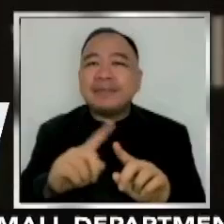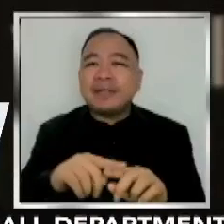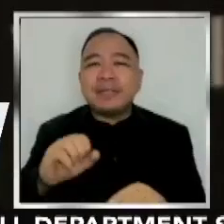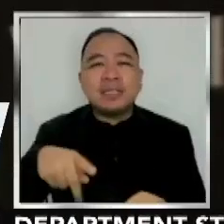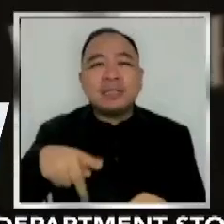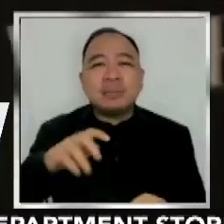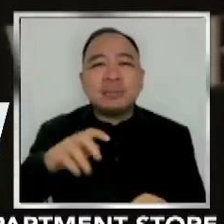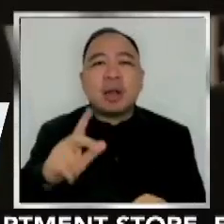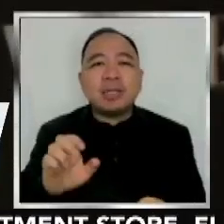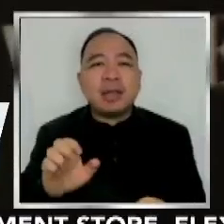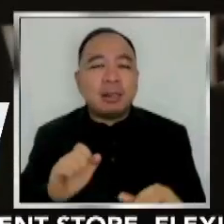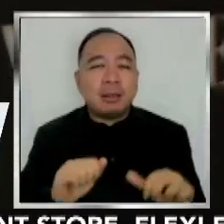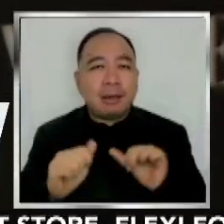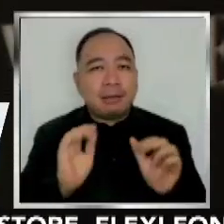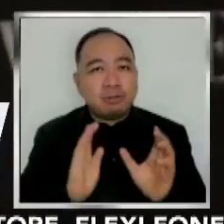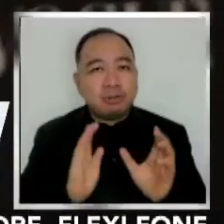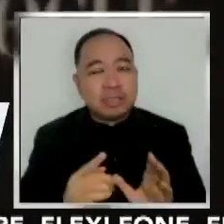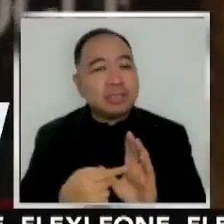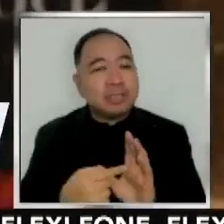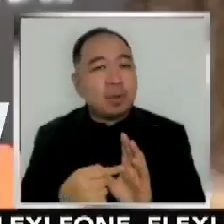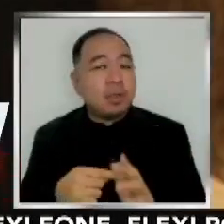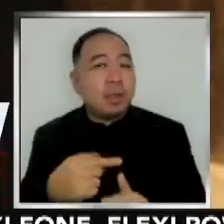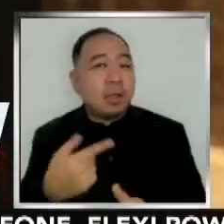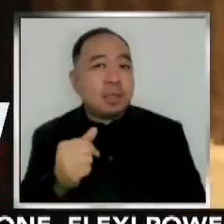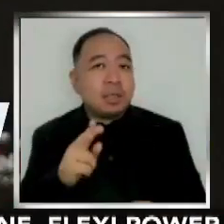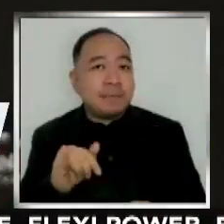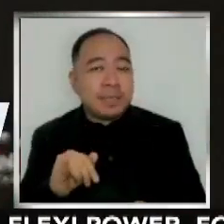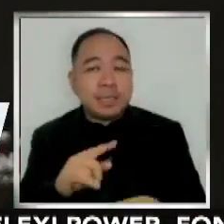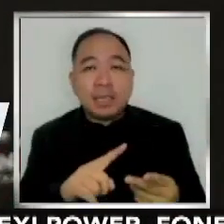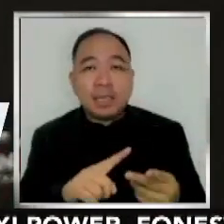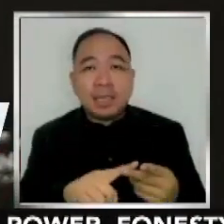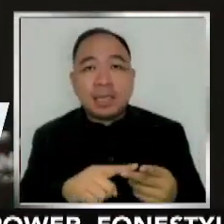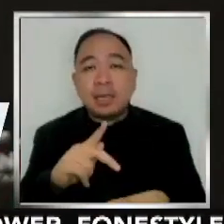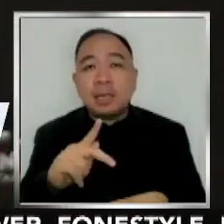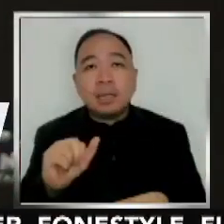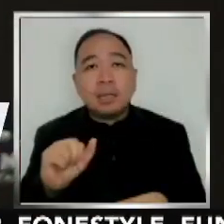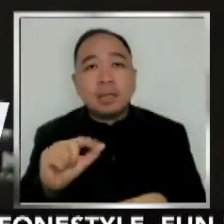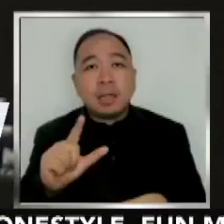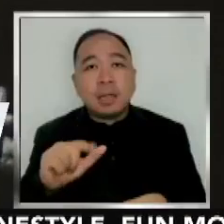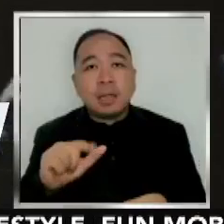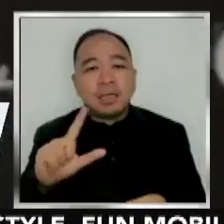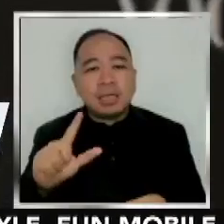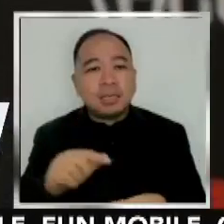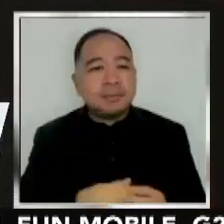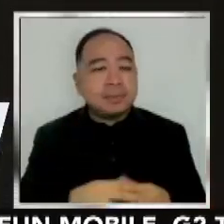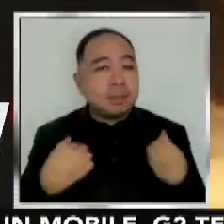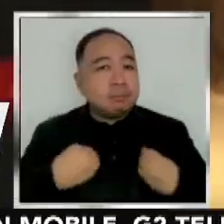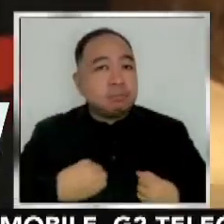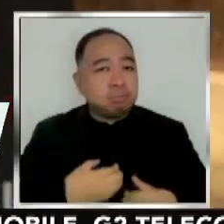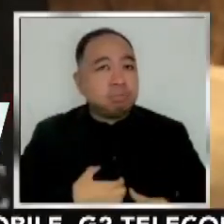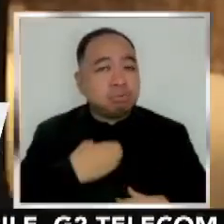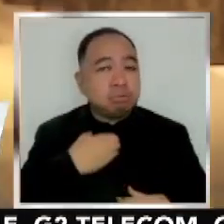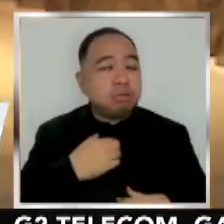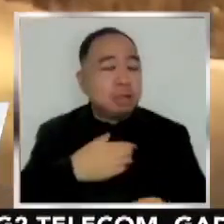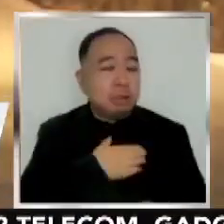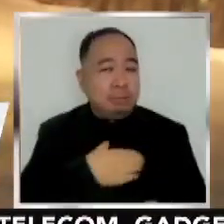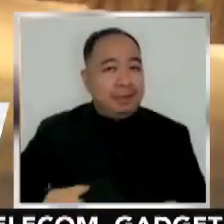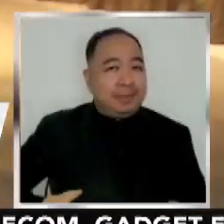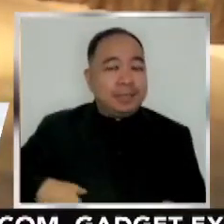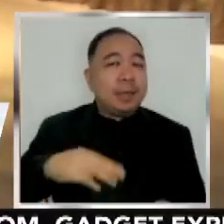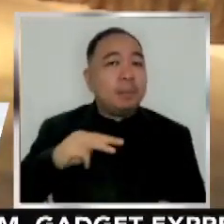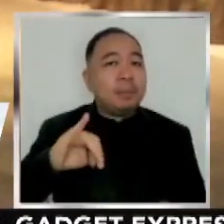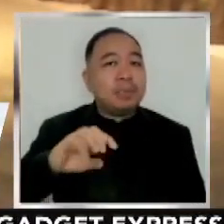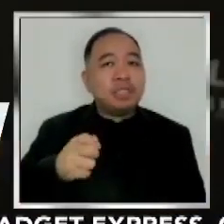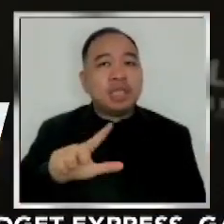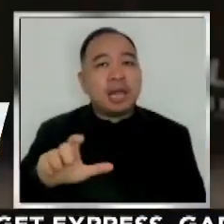gaya ng couple na si Gabby Garcia at Khalil Ramos. Nakasuit naman si Miss Universe Philippines Michelle D na staple daw in